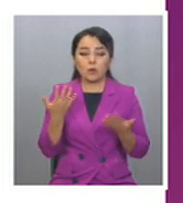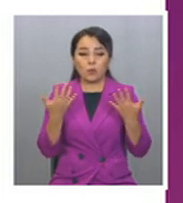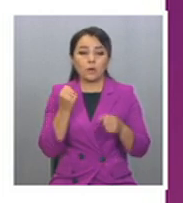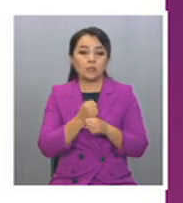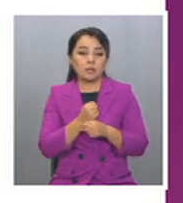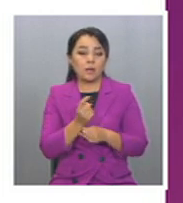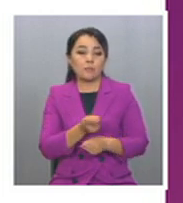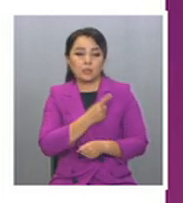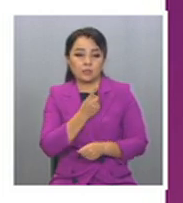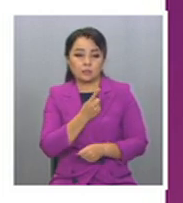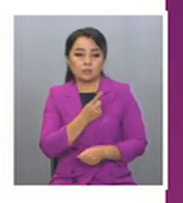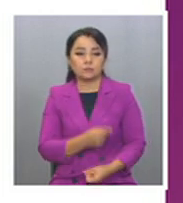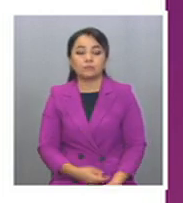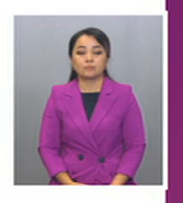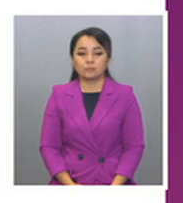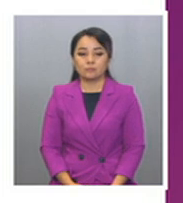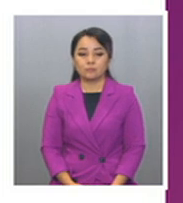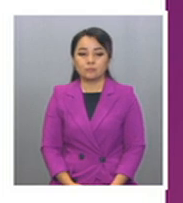туралы.